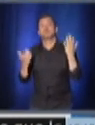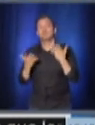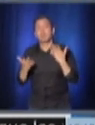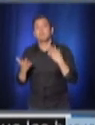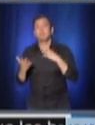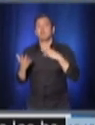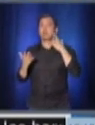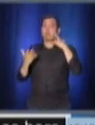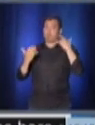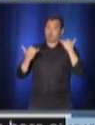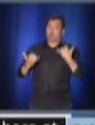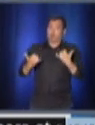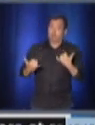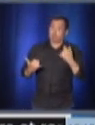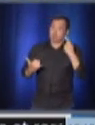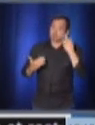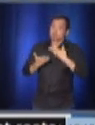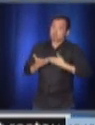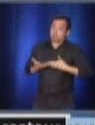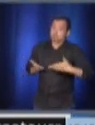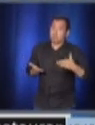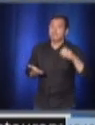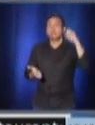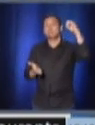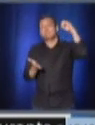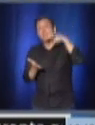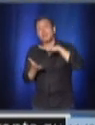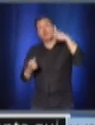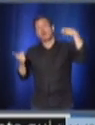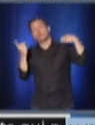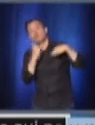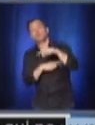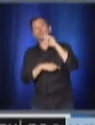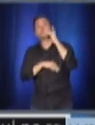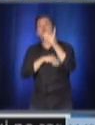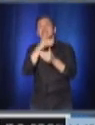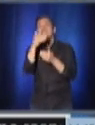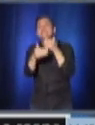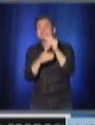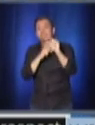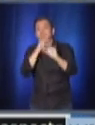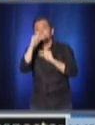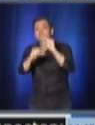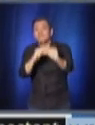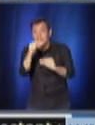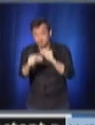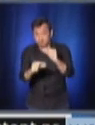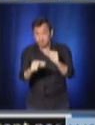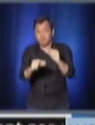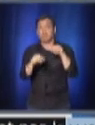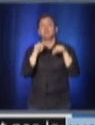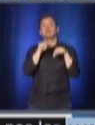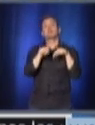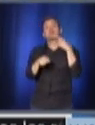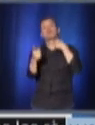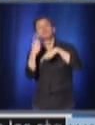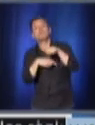Il y a effectivement des plans pour un retour progressif, pour repartir une certaine, je dirais, section de